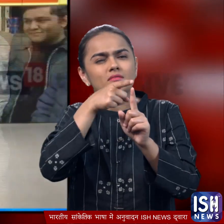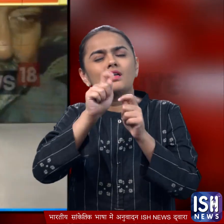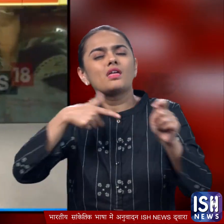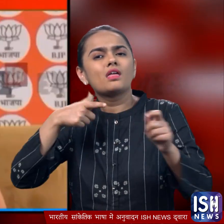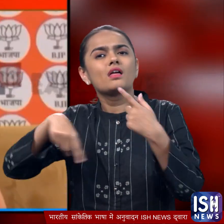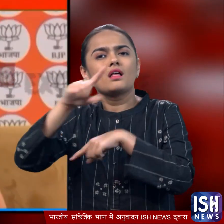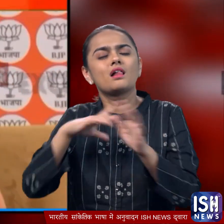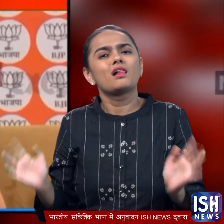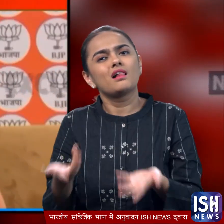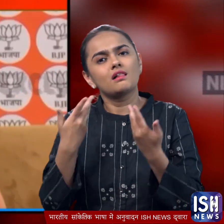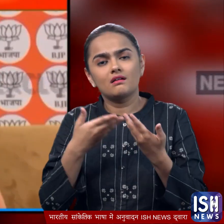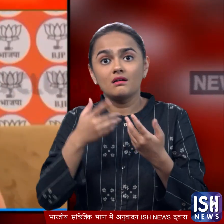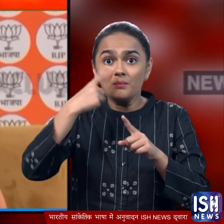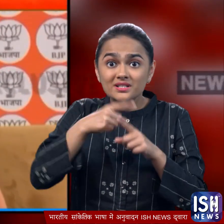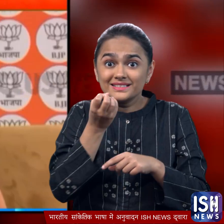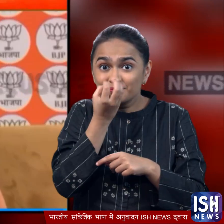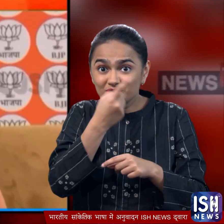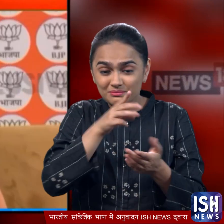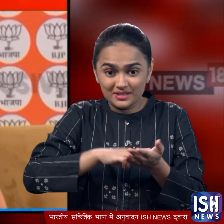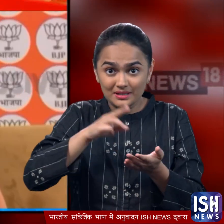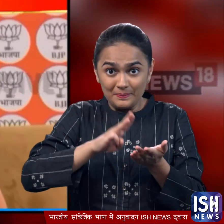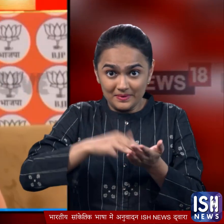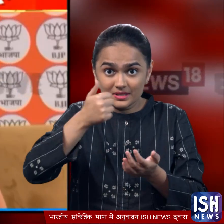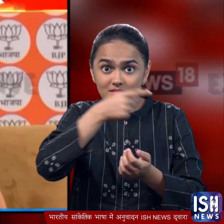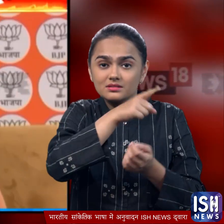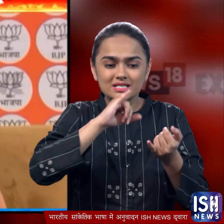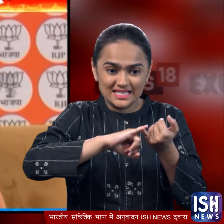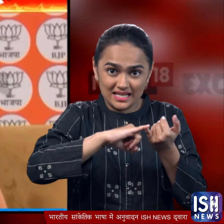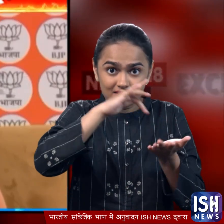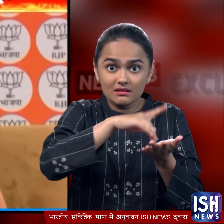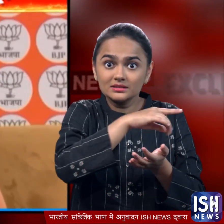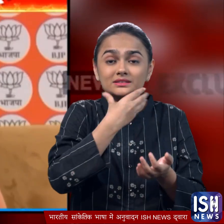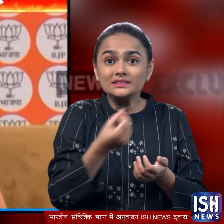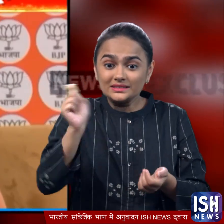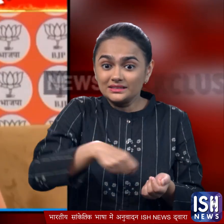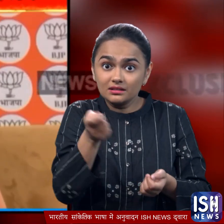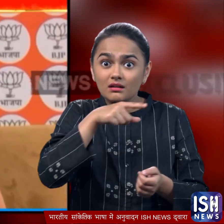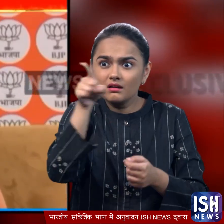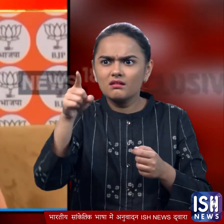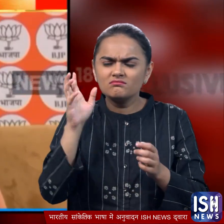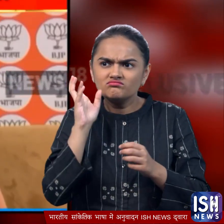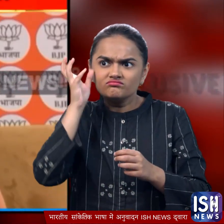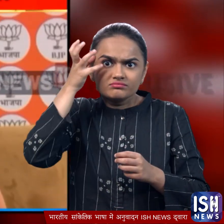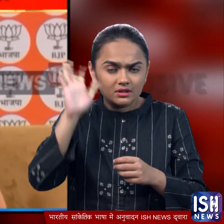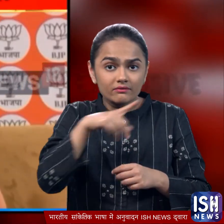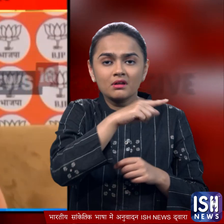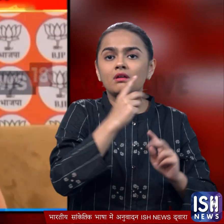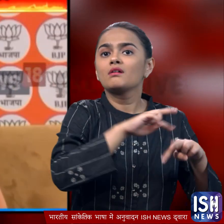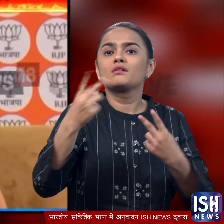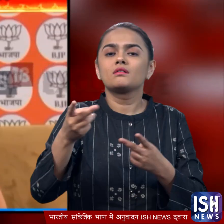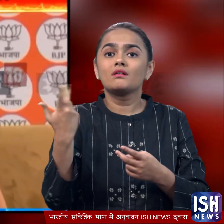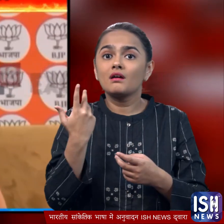मिल गया। और बीजेपी नेता शहजाद पूनावाला ने सहारनपुर में सिख समुदाय के कार्यकर्ताओं की नाराजगी के बहाने उन पर हमला